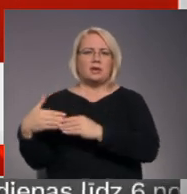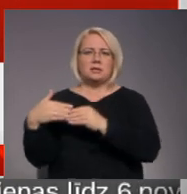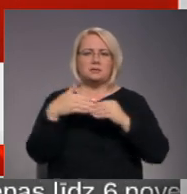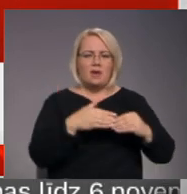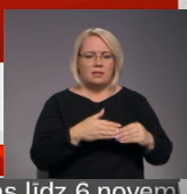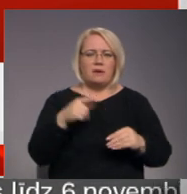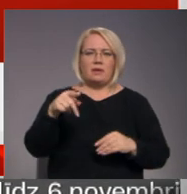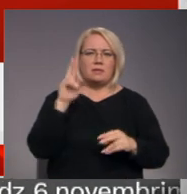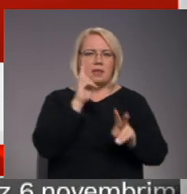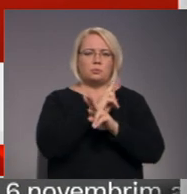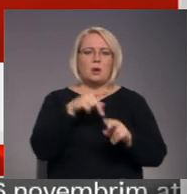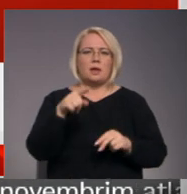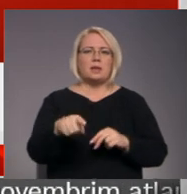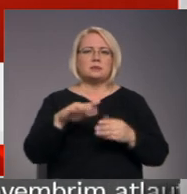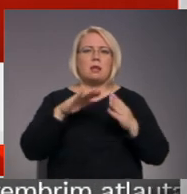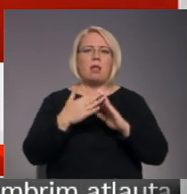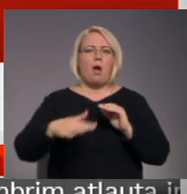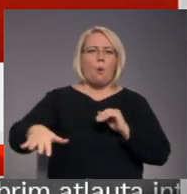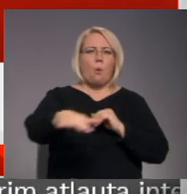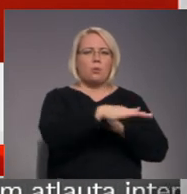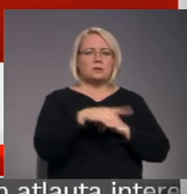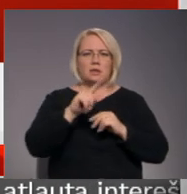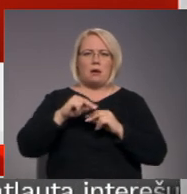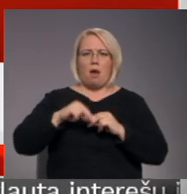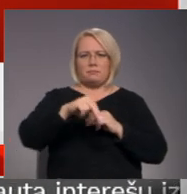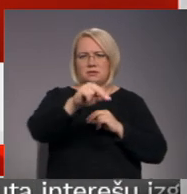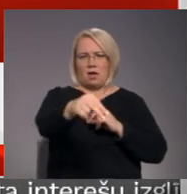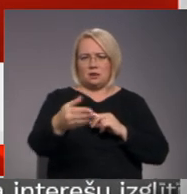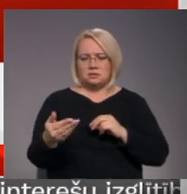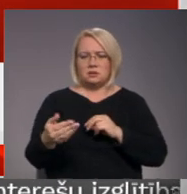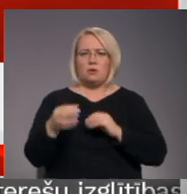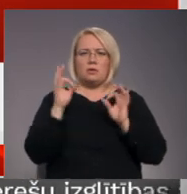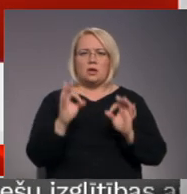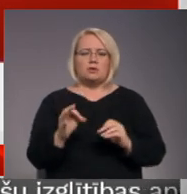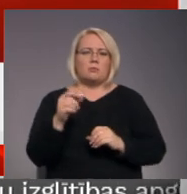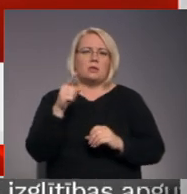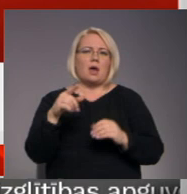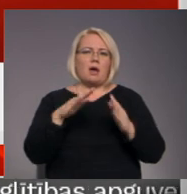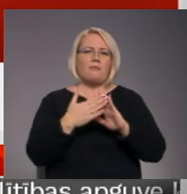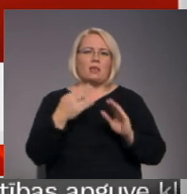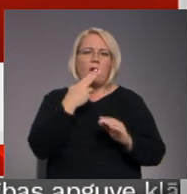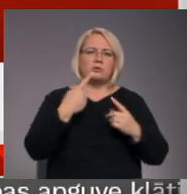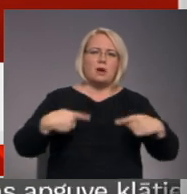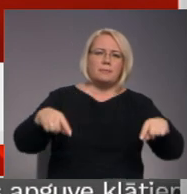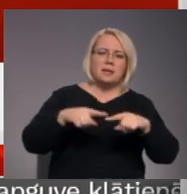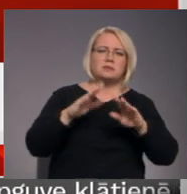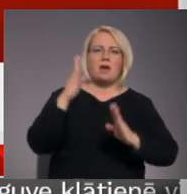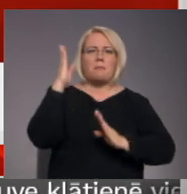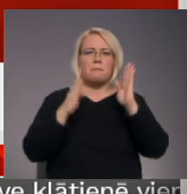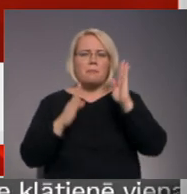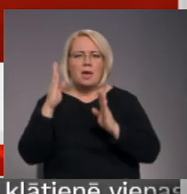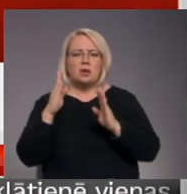Viņi tā kā neapzināk, ka tas lauks īpa mēr apsāca. Tā lauks īpa mērķina, lauks īpa mērķina, lauks īpa mērķina, vai meža, vai